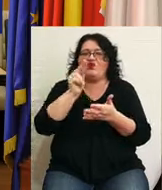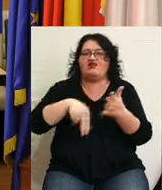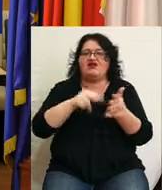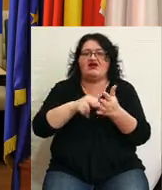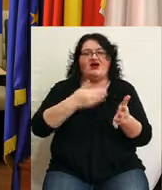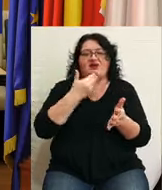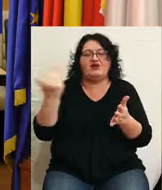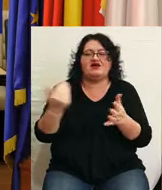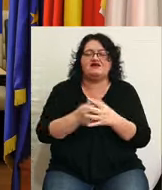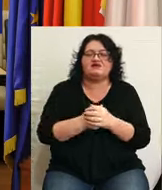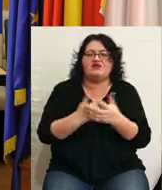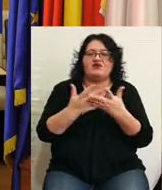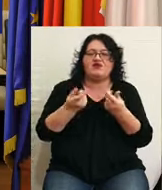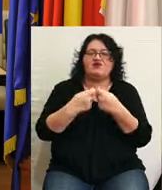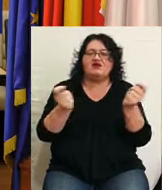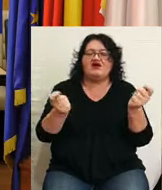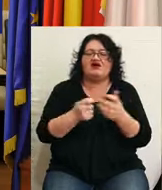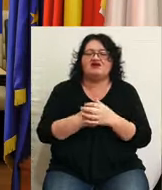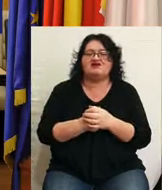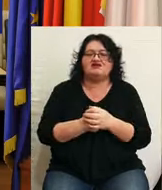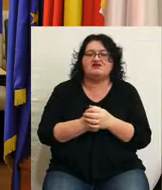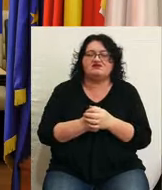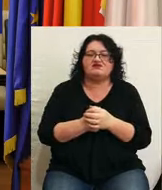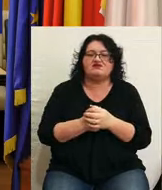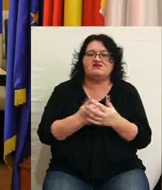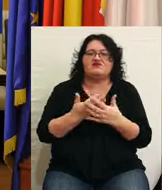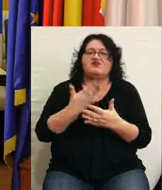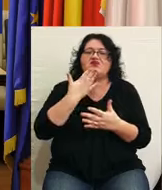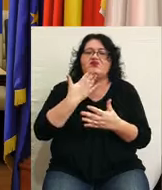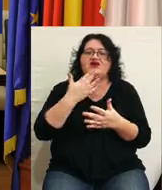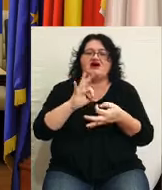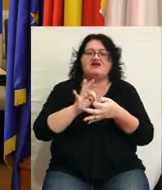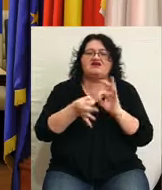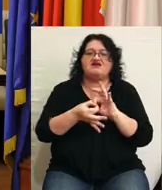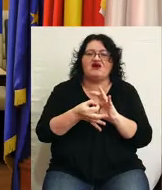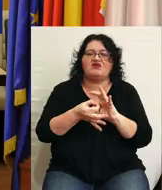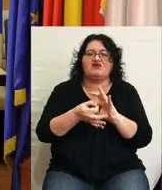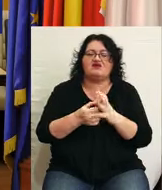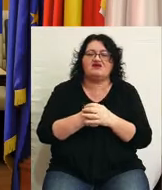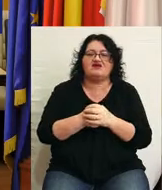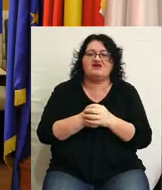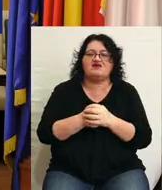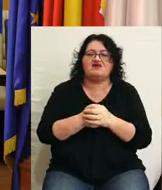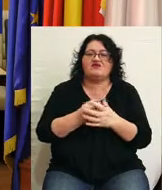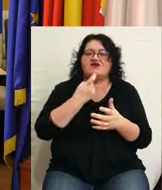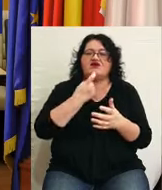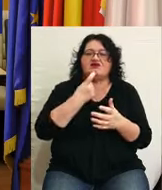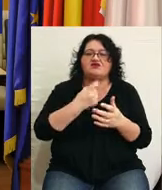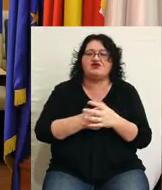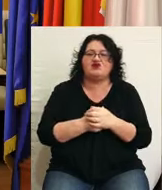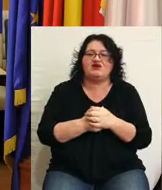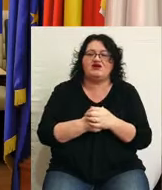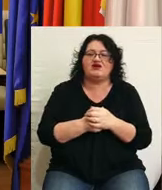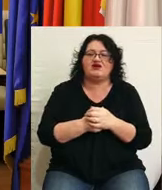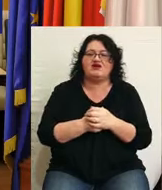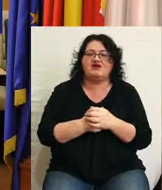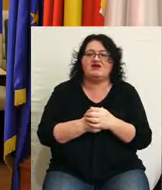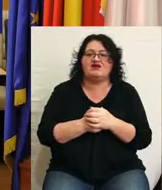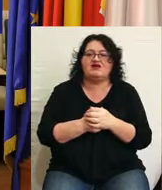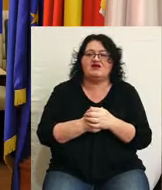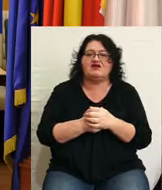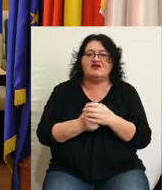pe aceste sume cu gazul în avans. Asta, din păcate, înseamnă că în Timișoara, în